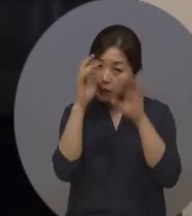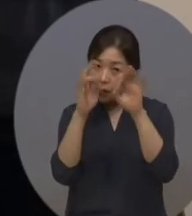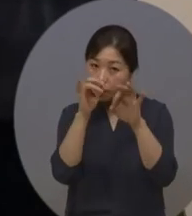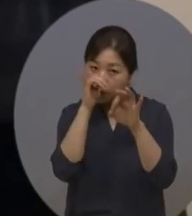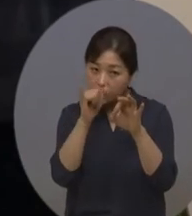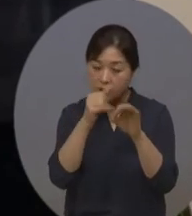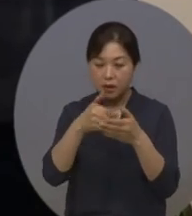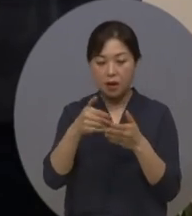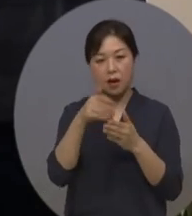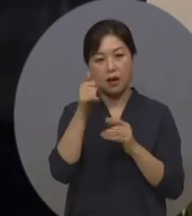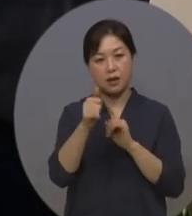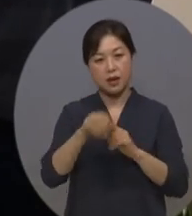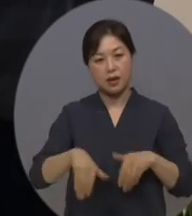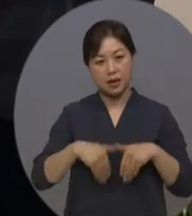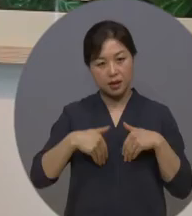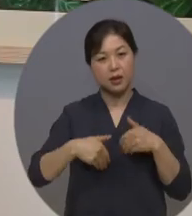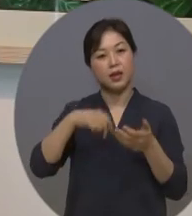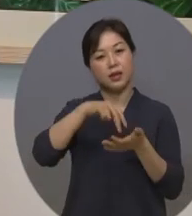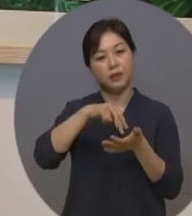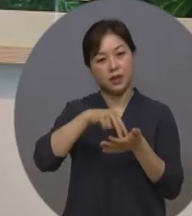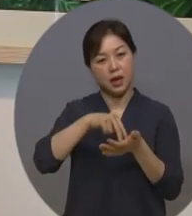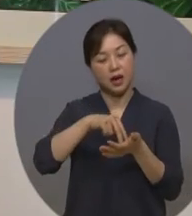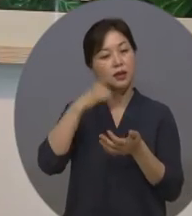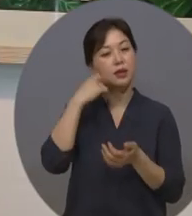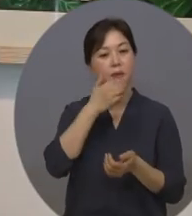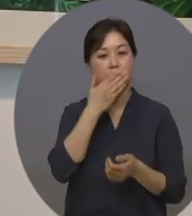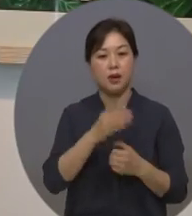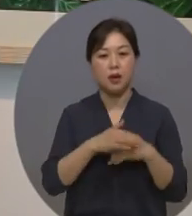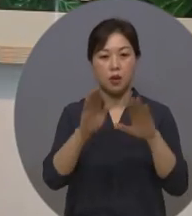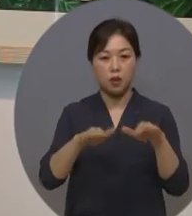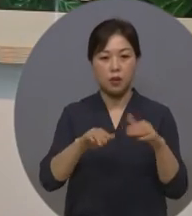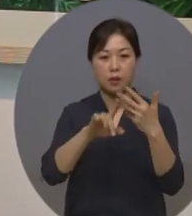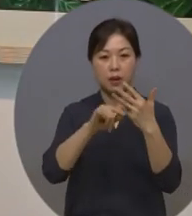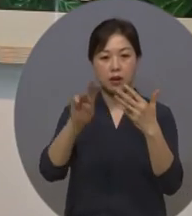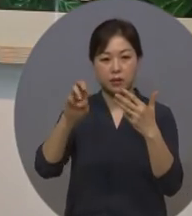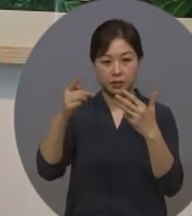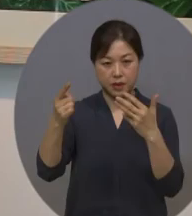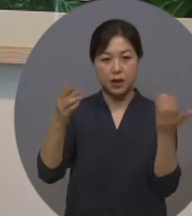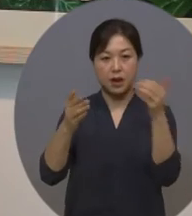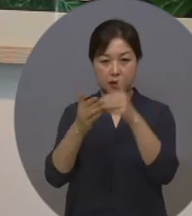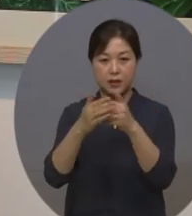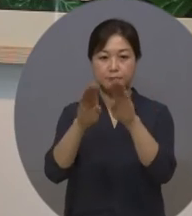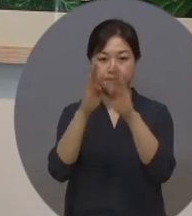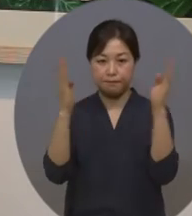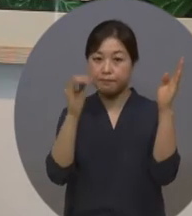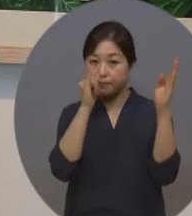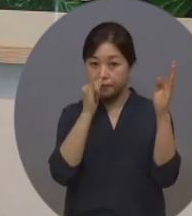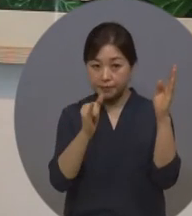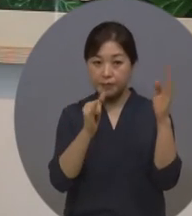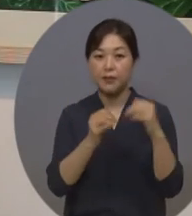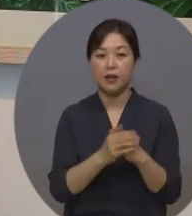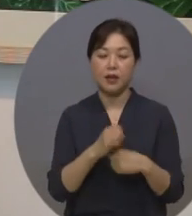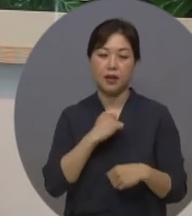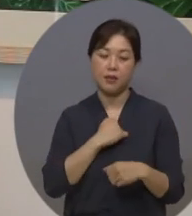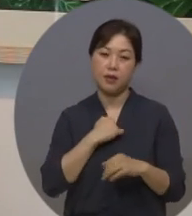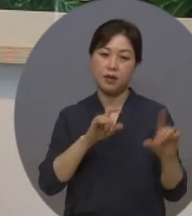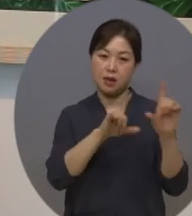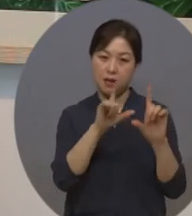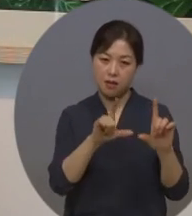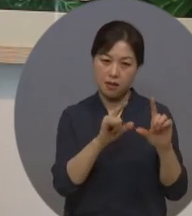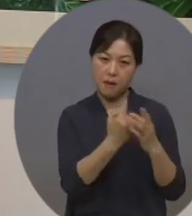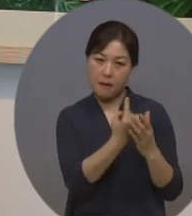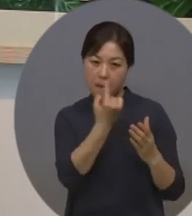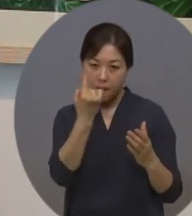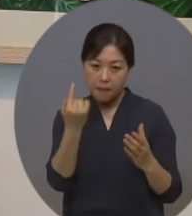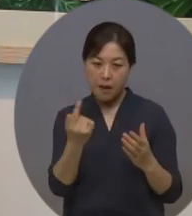따뜻한 시선이 담겨 있습니다 오는 8월 31일까지 열리는 이번 전시회는 답답한 일상에서 잠시 벗어나